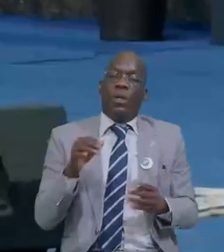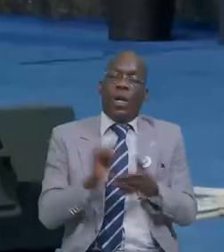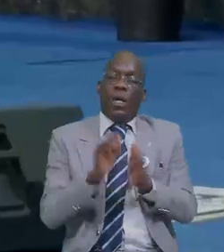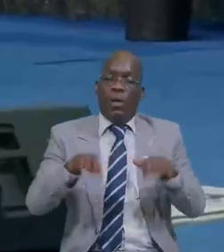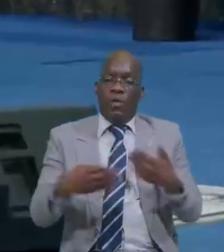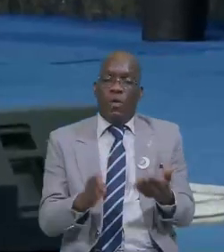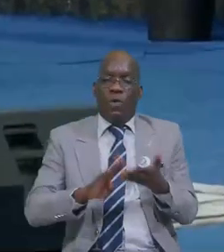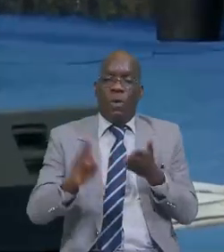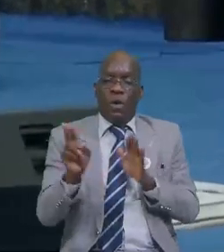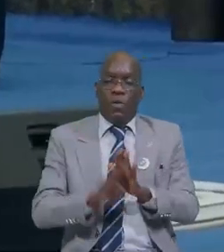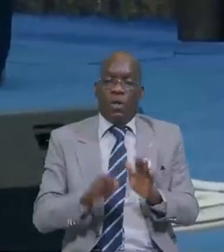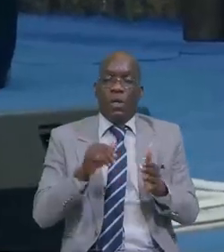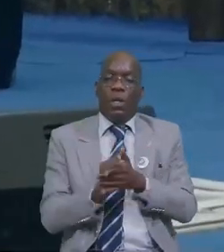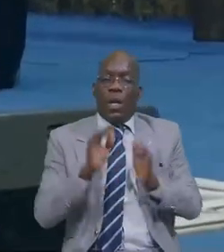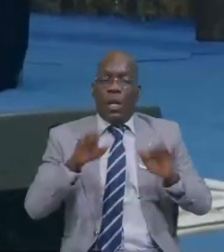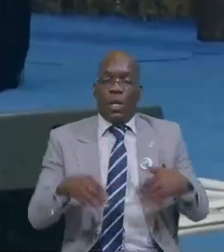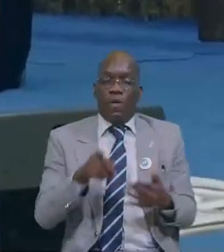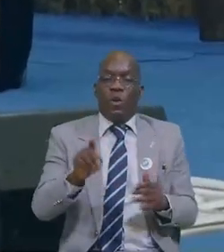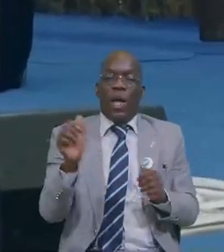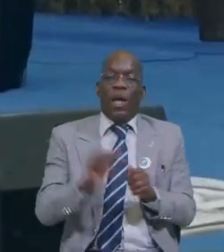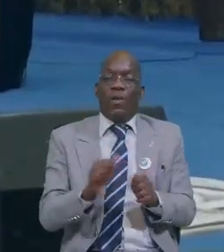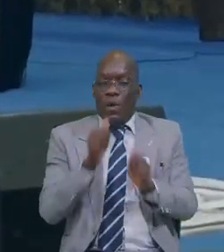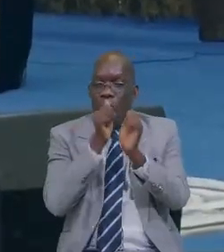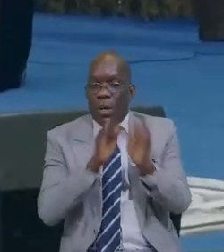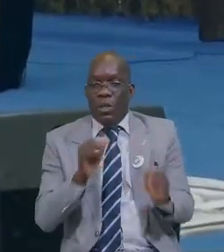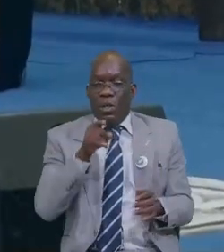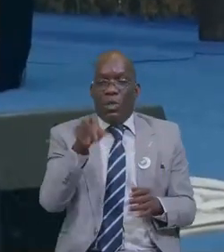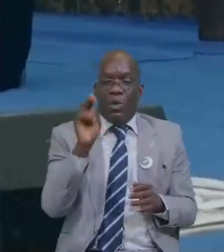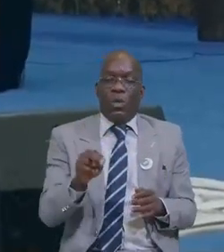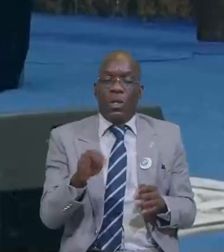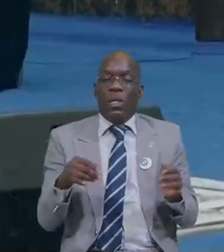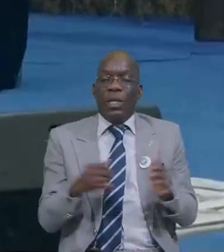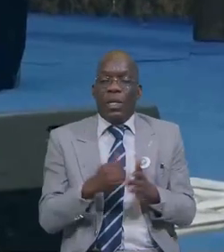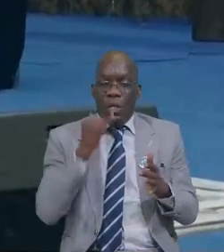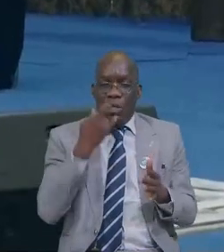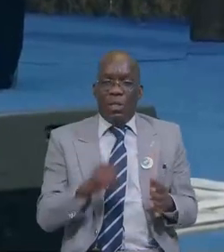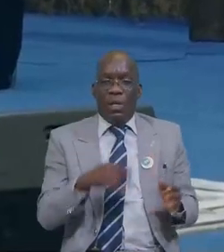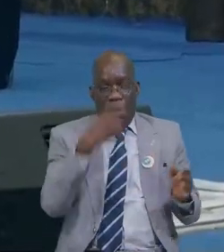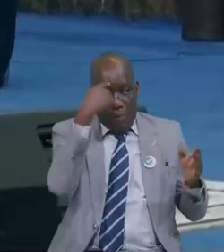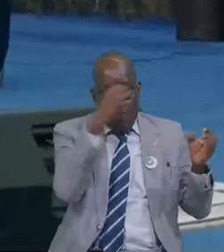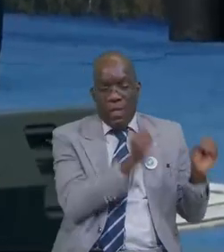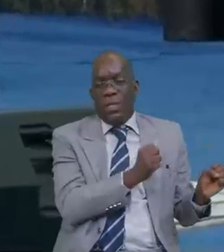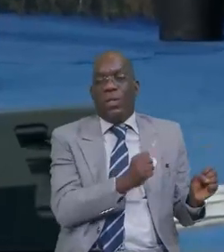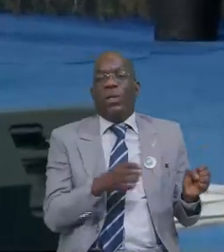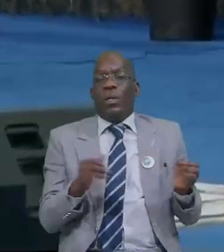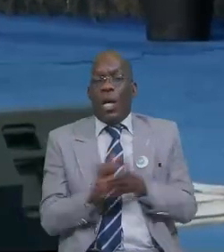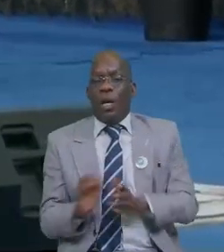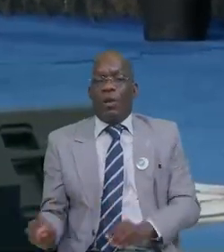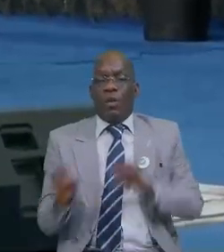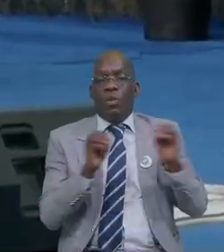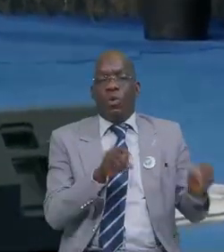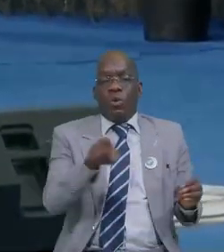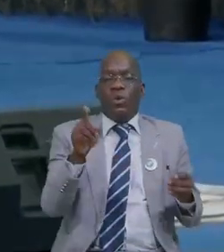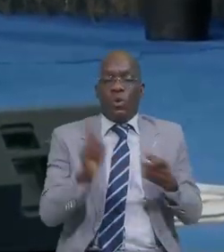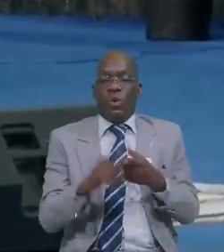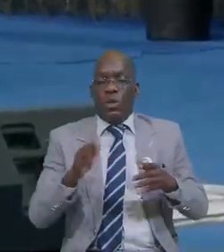le salut. C'est cette foi qui nous donne toutes les bénédictions dont nous avons besoin. Et c'est la foi qui te plonge